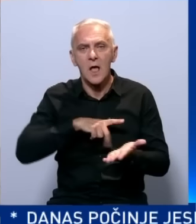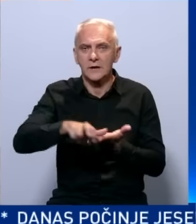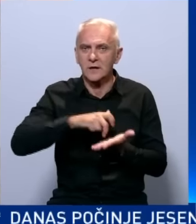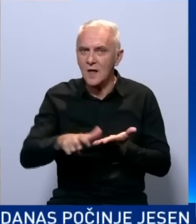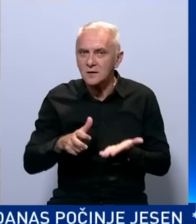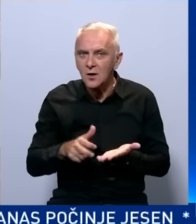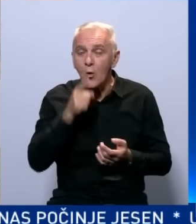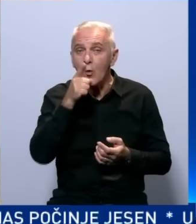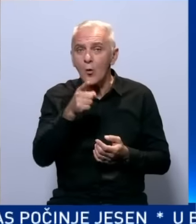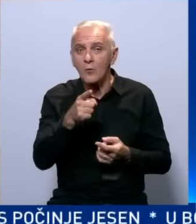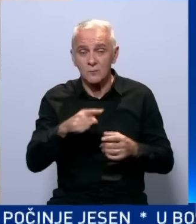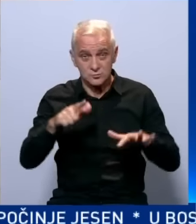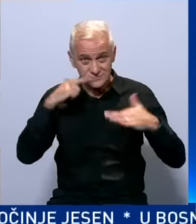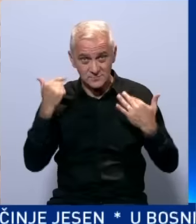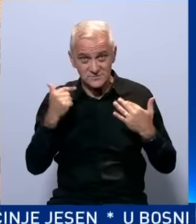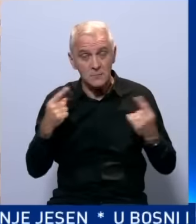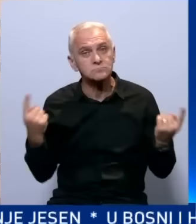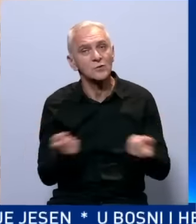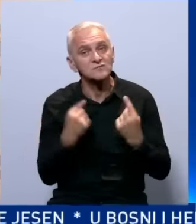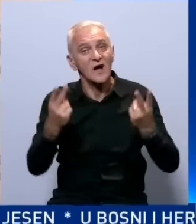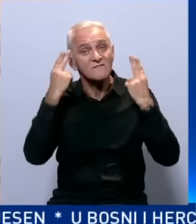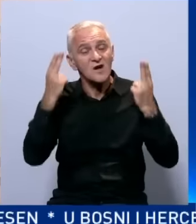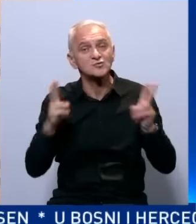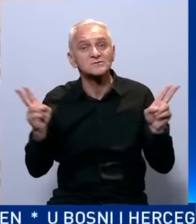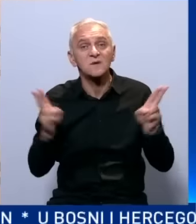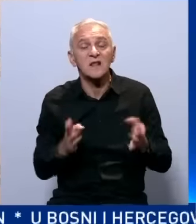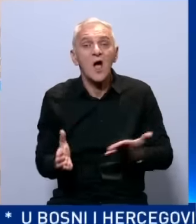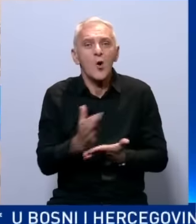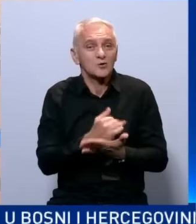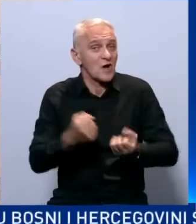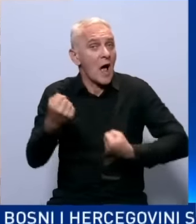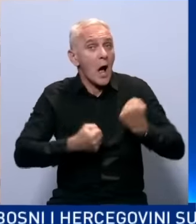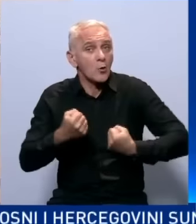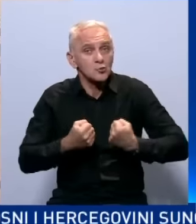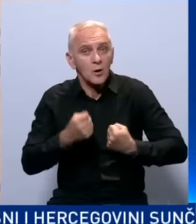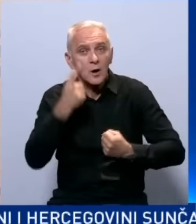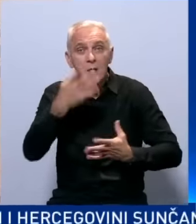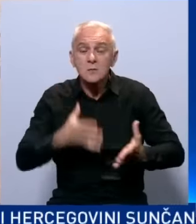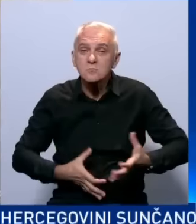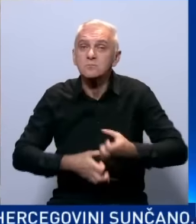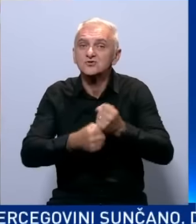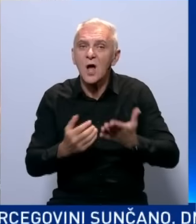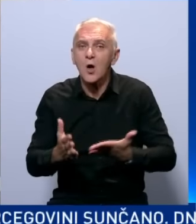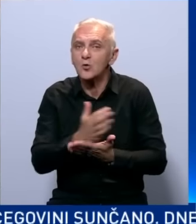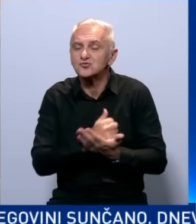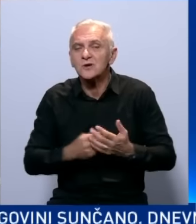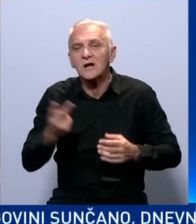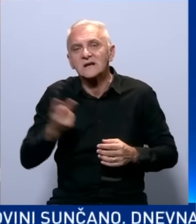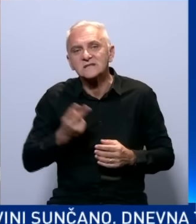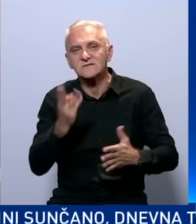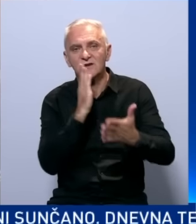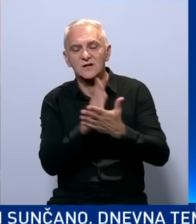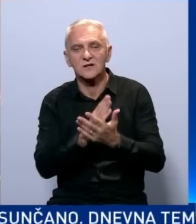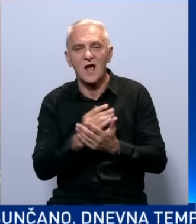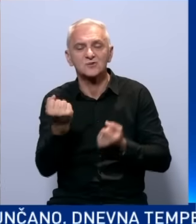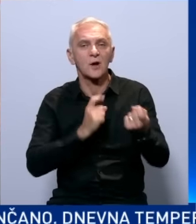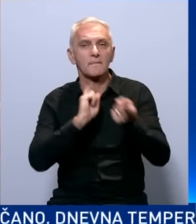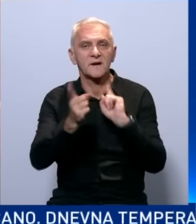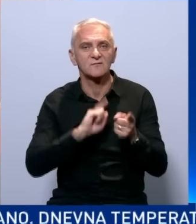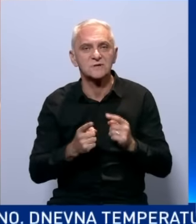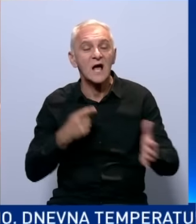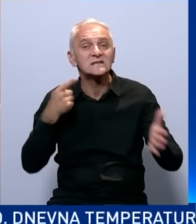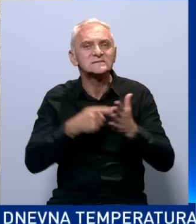kretanja. U okviru ove sedmice promovira se važnost smanjenja korištenja automobila i poticanja na korištenje alternativnih